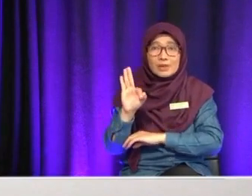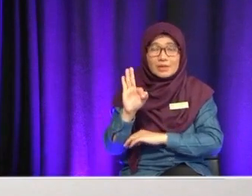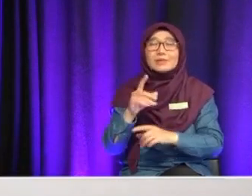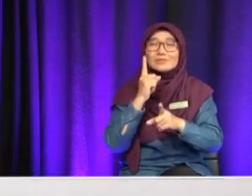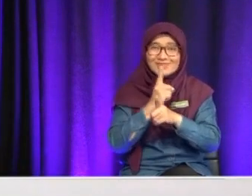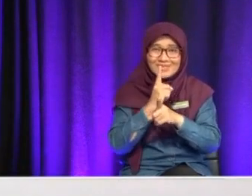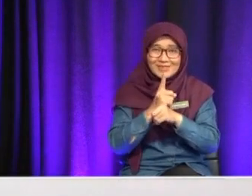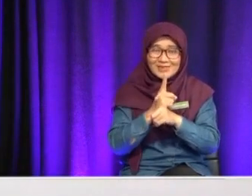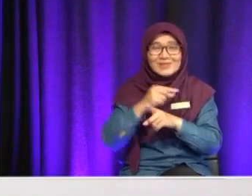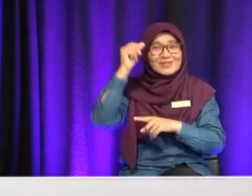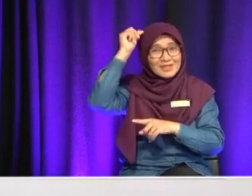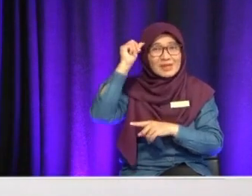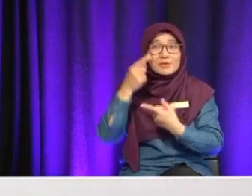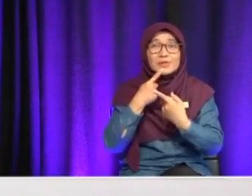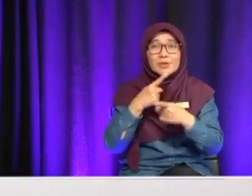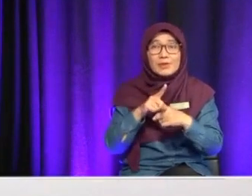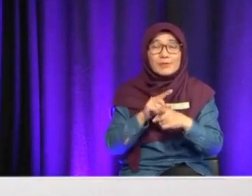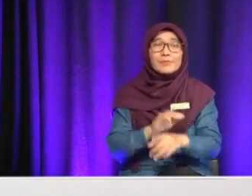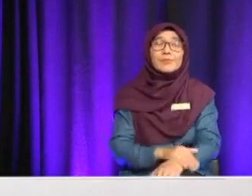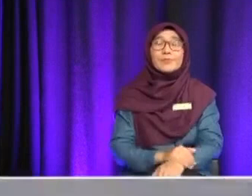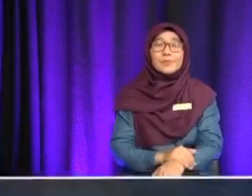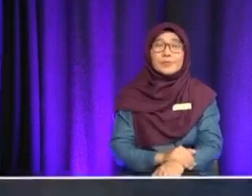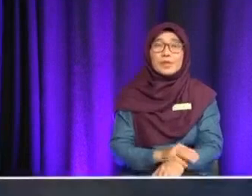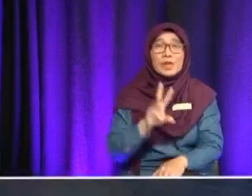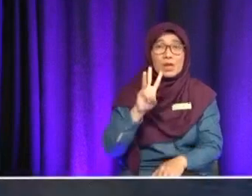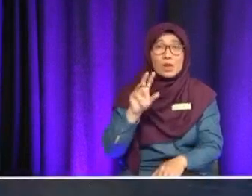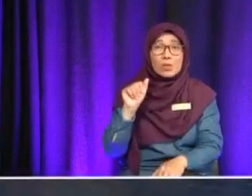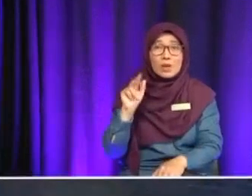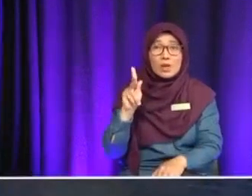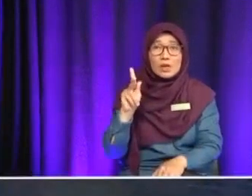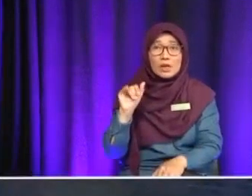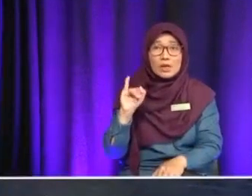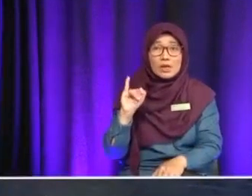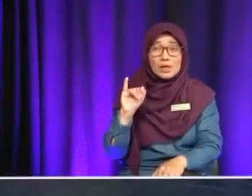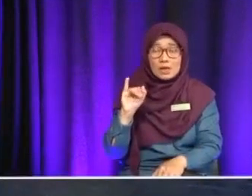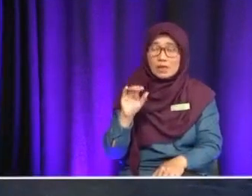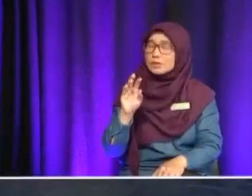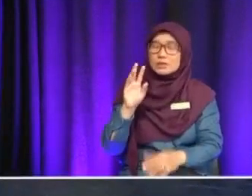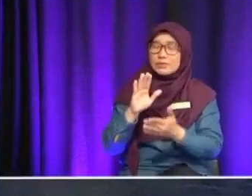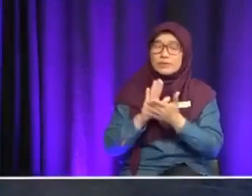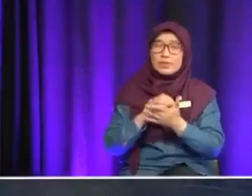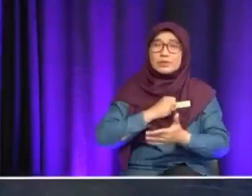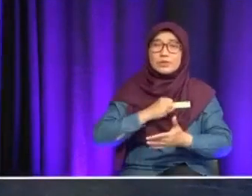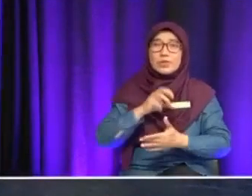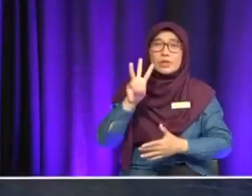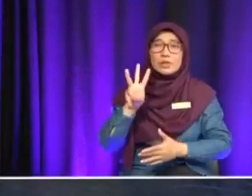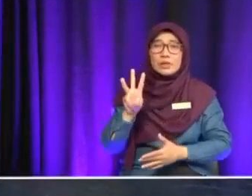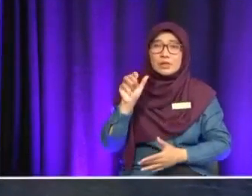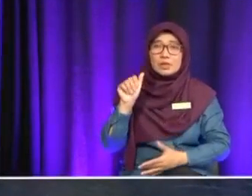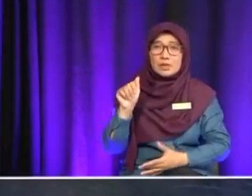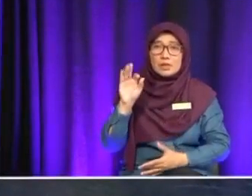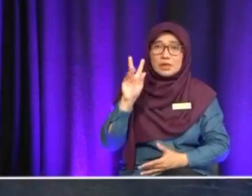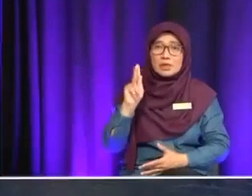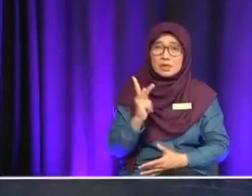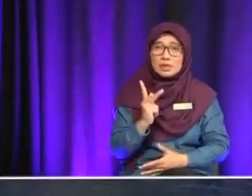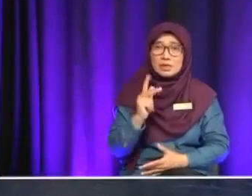ganjaran untuk Awangku. Jadi jenis wakaf akaf ini, walaupun dia dalam bentuk hadiah juga, tetapi kita akan dapat bezakan